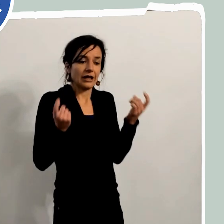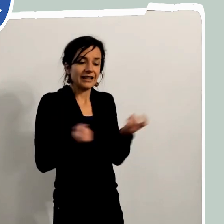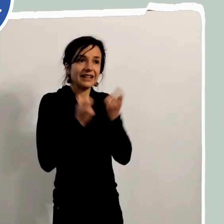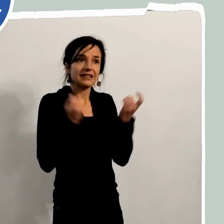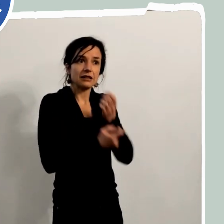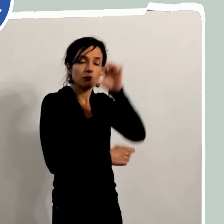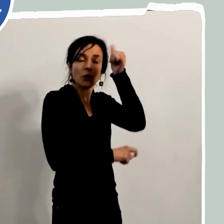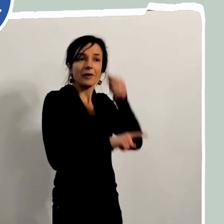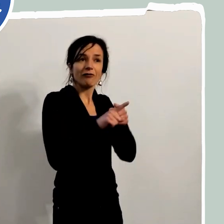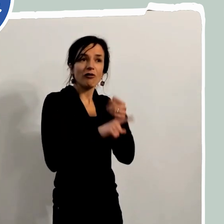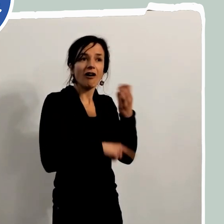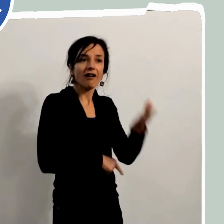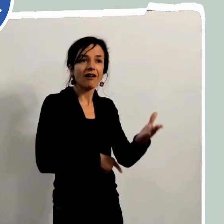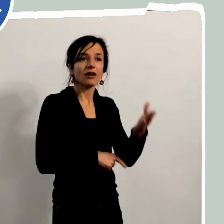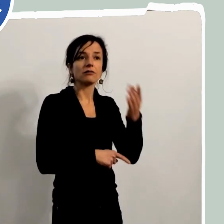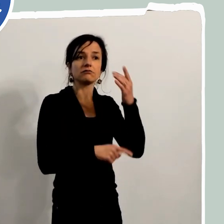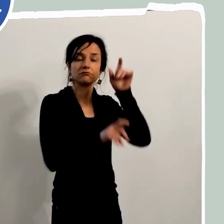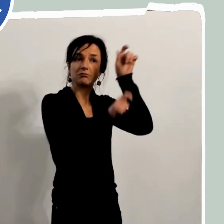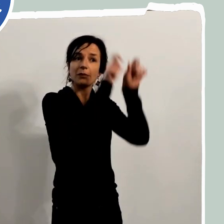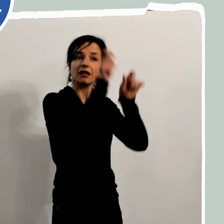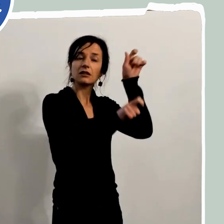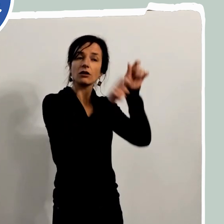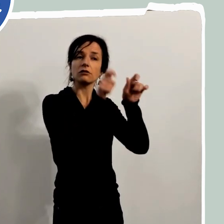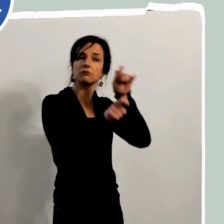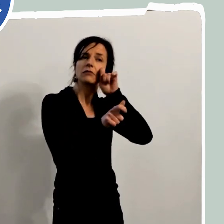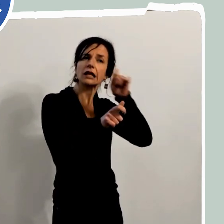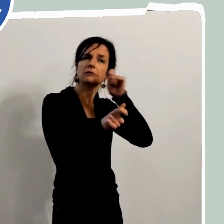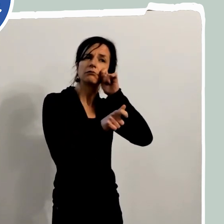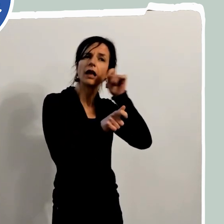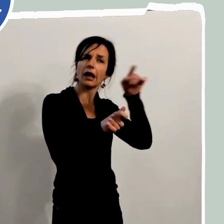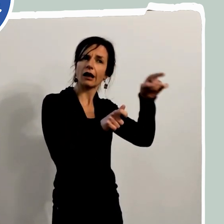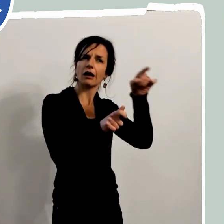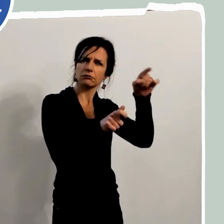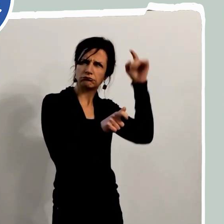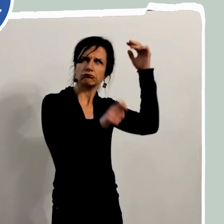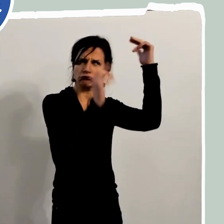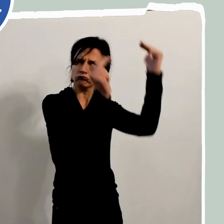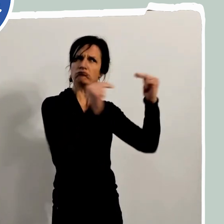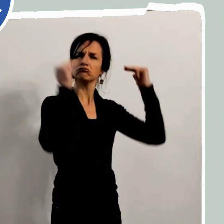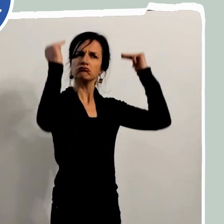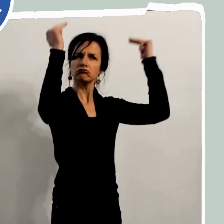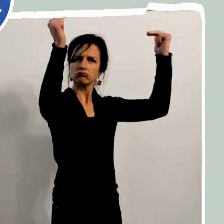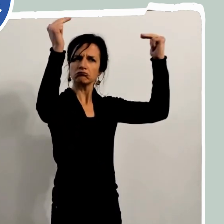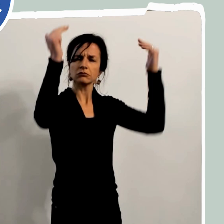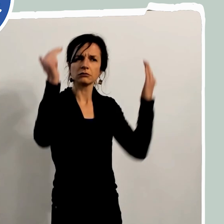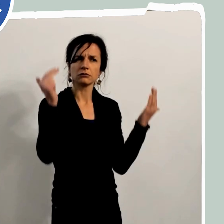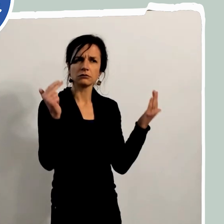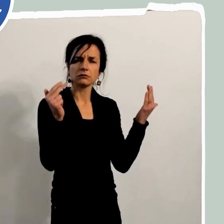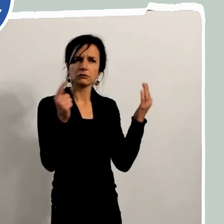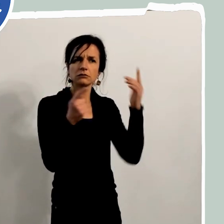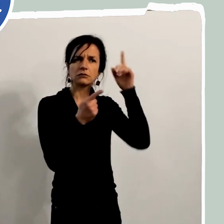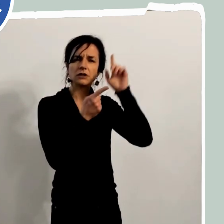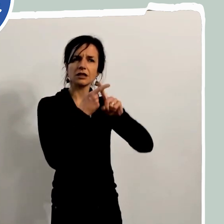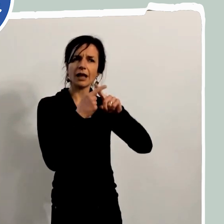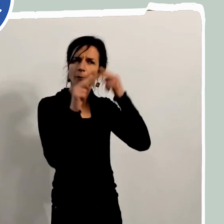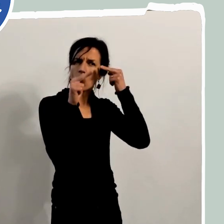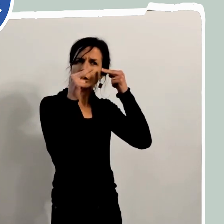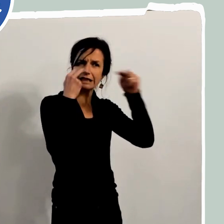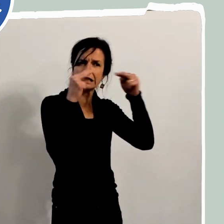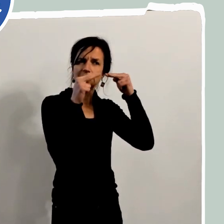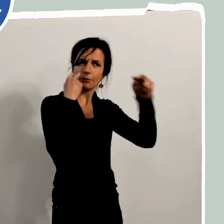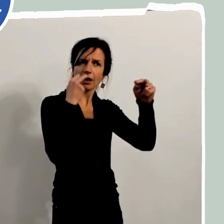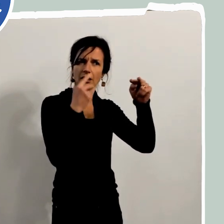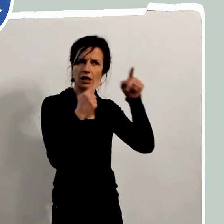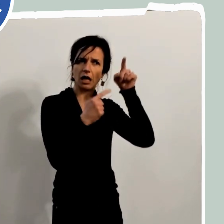genre par les experts qui sont les meilleurs experts qui pratiquent dans le domaine de l'autisme connu à